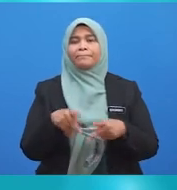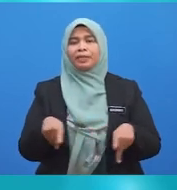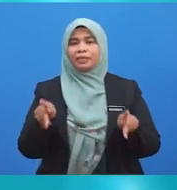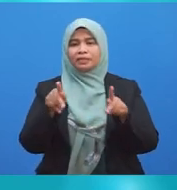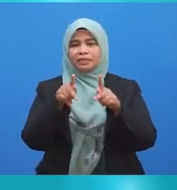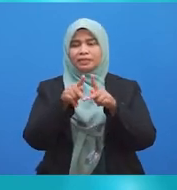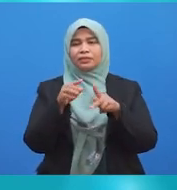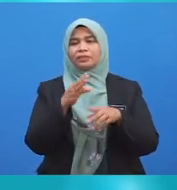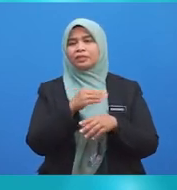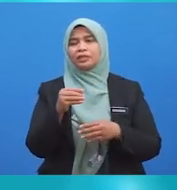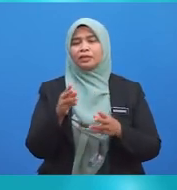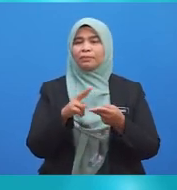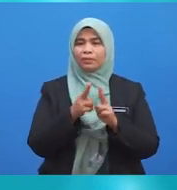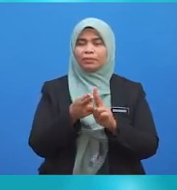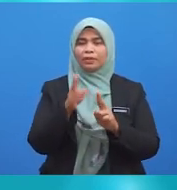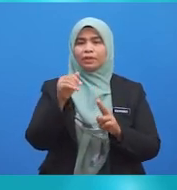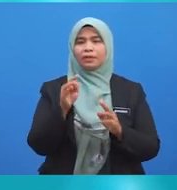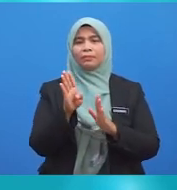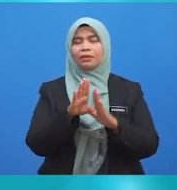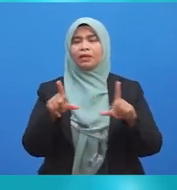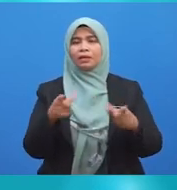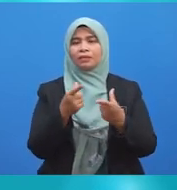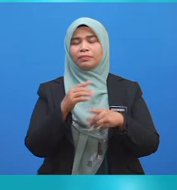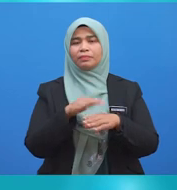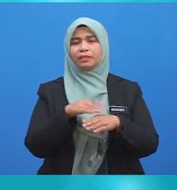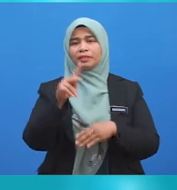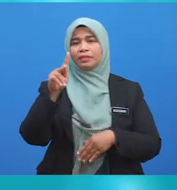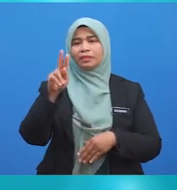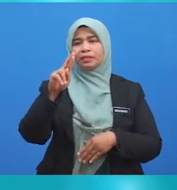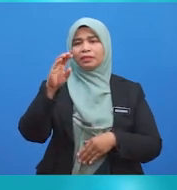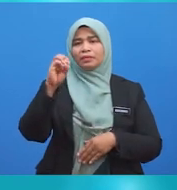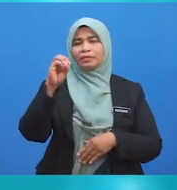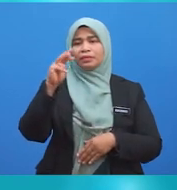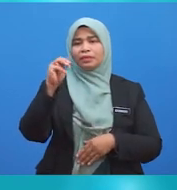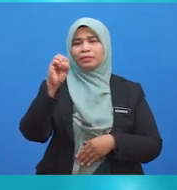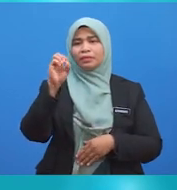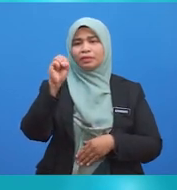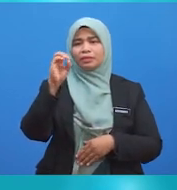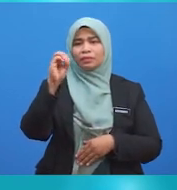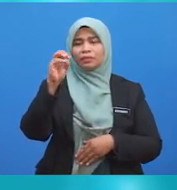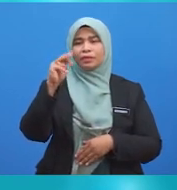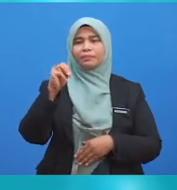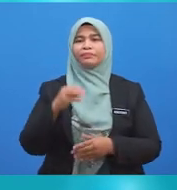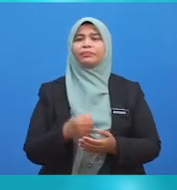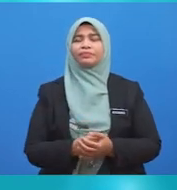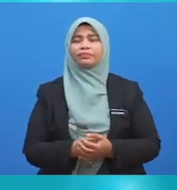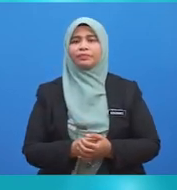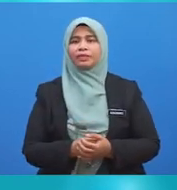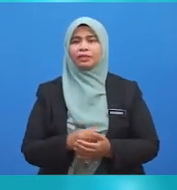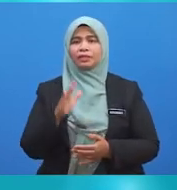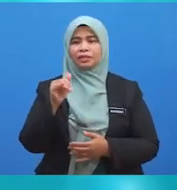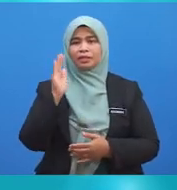dan perubahan yang berlaku pada kromosom dalam setiap peringkat yang